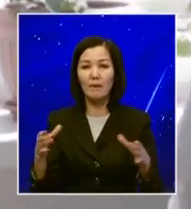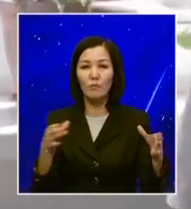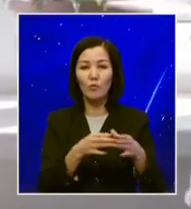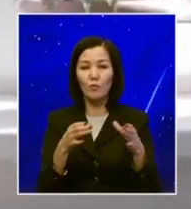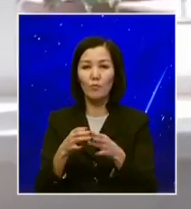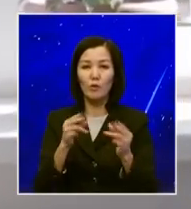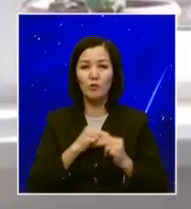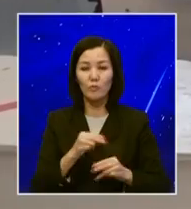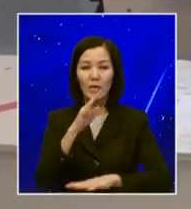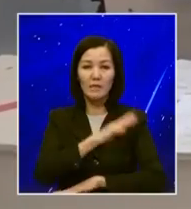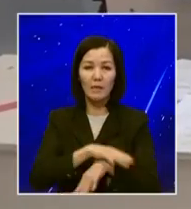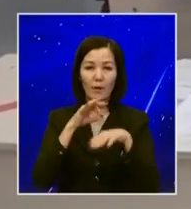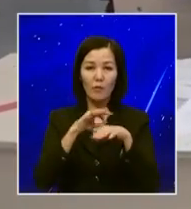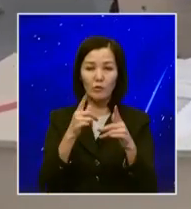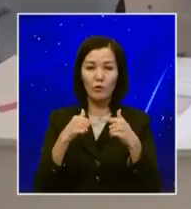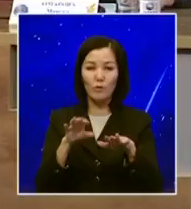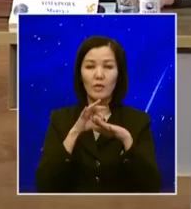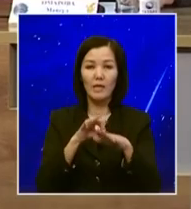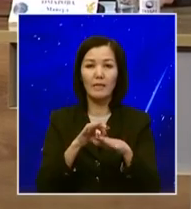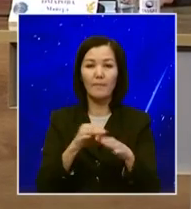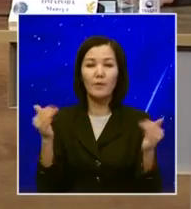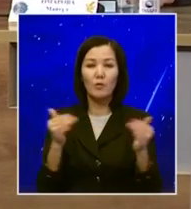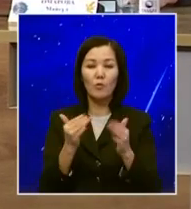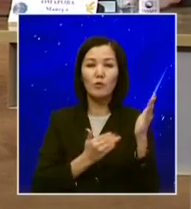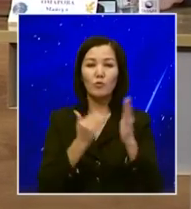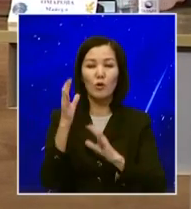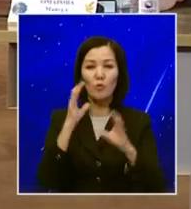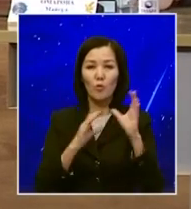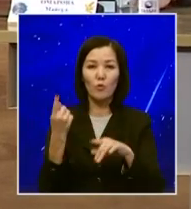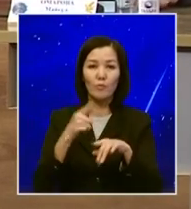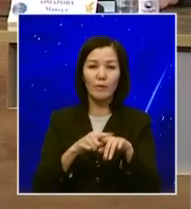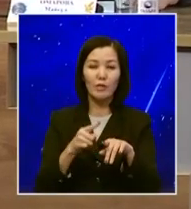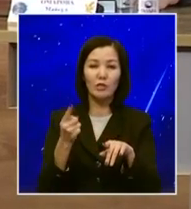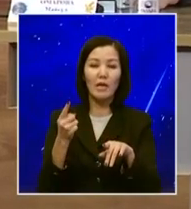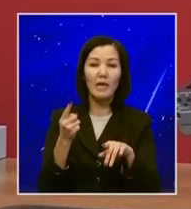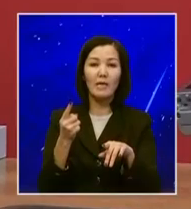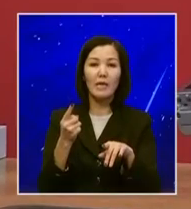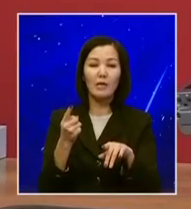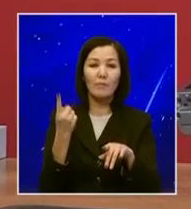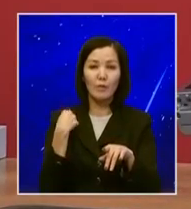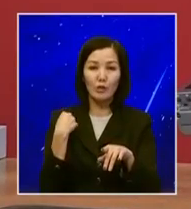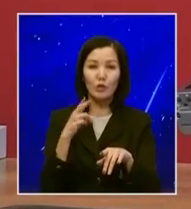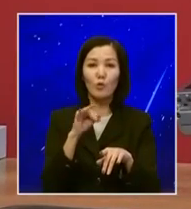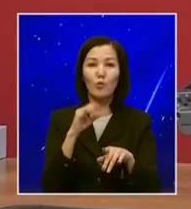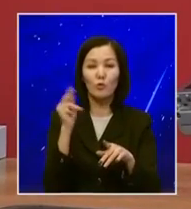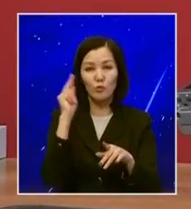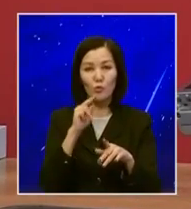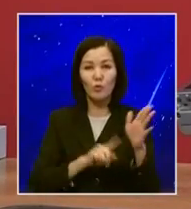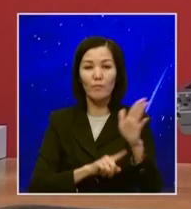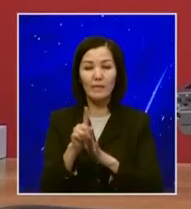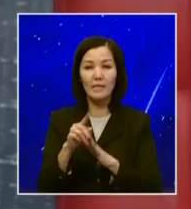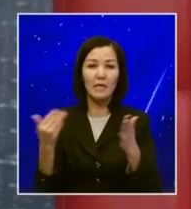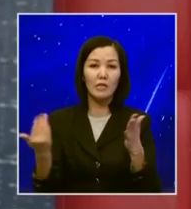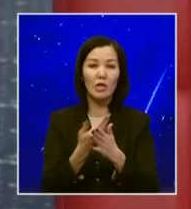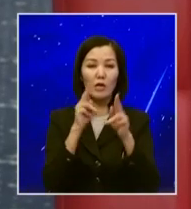топтарда жеке консультация ұйымдастырылады. Колледж жоғары оқу орнының 1-ші курс студенттері де осы бағытқа көшпек. Облыста қазір